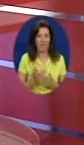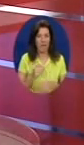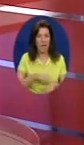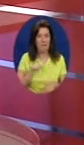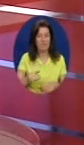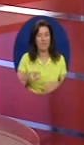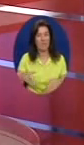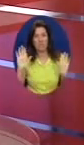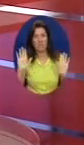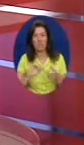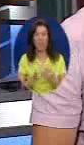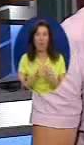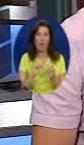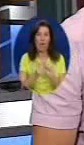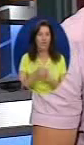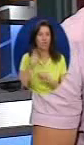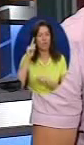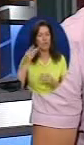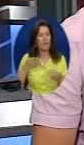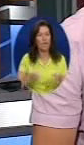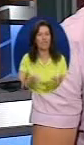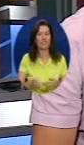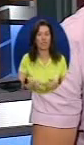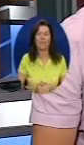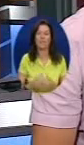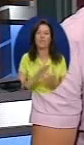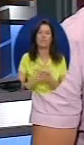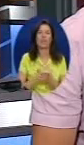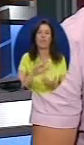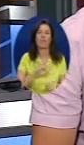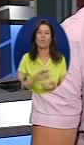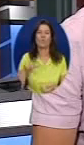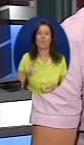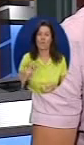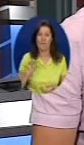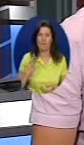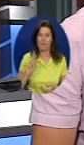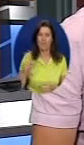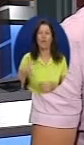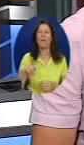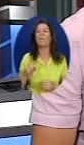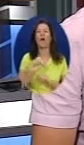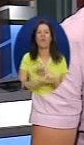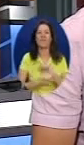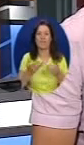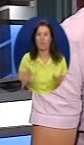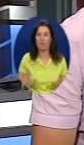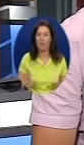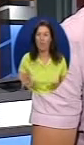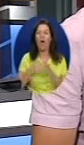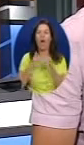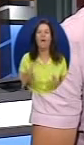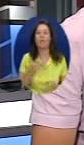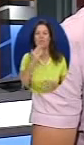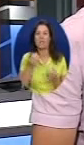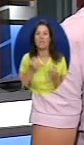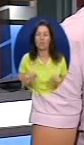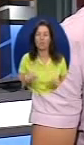הגישה? שלום לדוקטור נתנאל פישר, האוניברסיטה הפתוחה והמכון הישראלי לדמוקרטיה, מחבר הספר אתגר הגיור